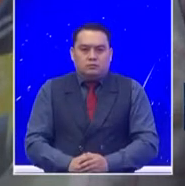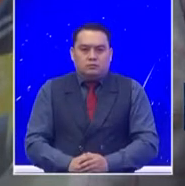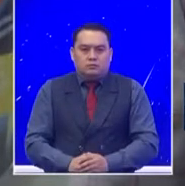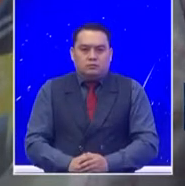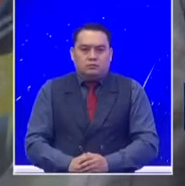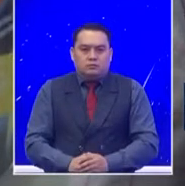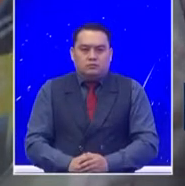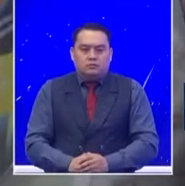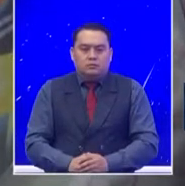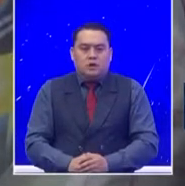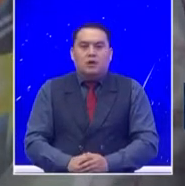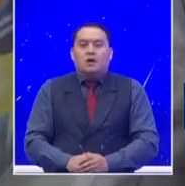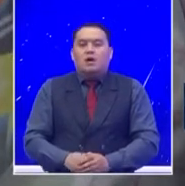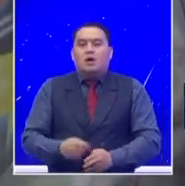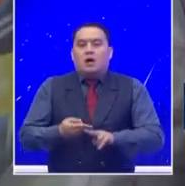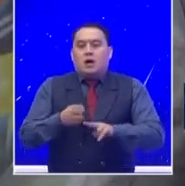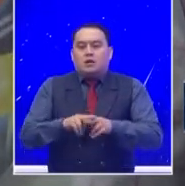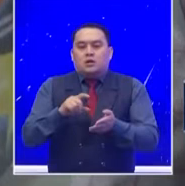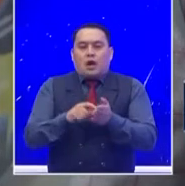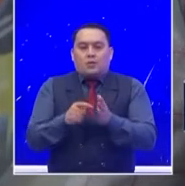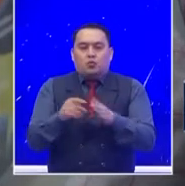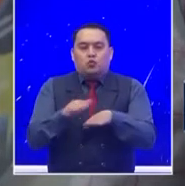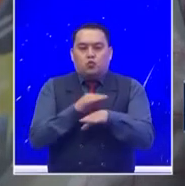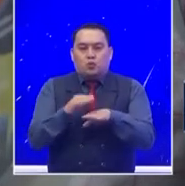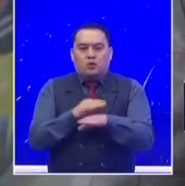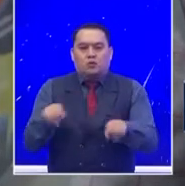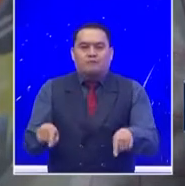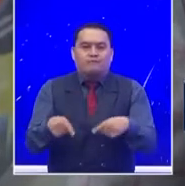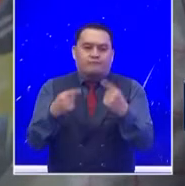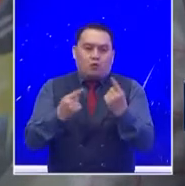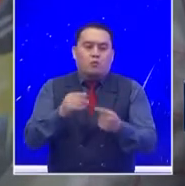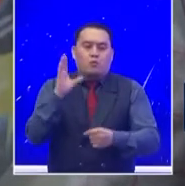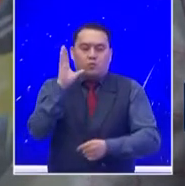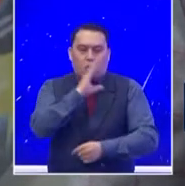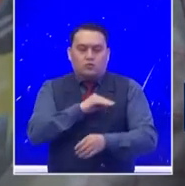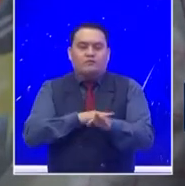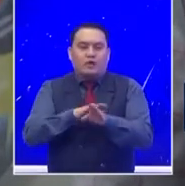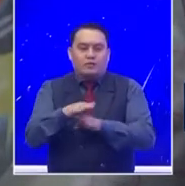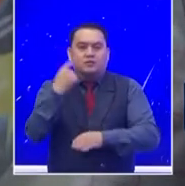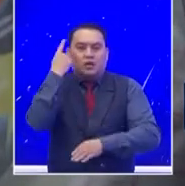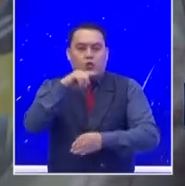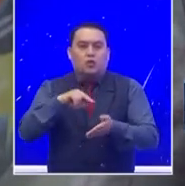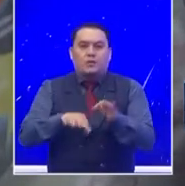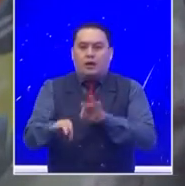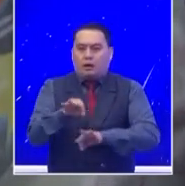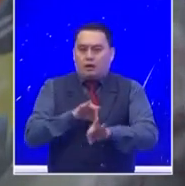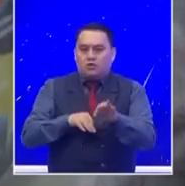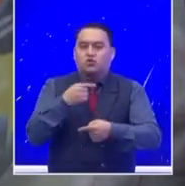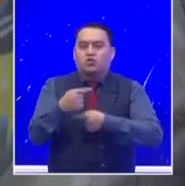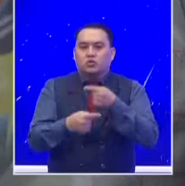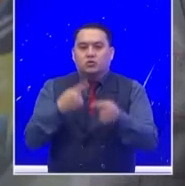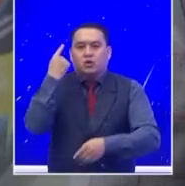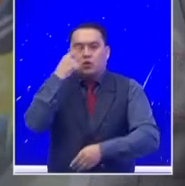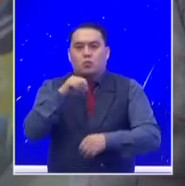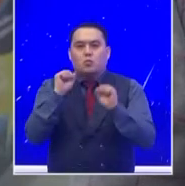Этот фронт-офис станет хорошим подспорьем для начинания добрых дел. Думаю, у нас получится реализовать все задуманные проекты. Через такие задумки